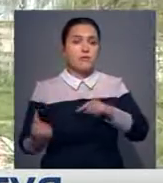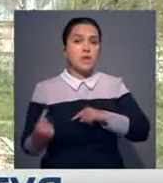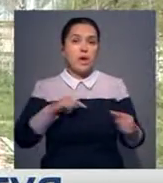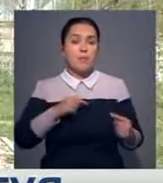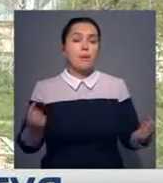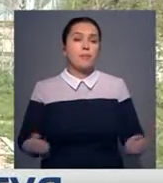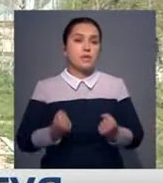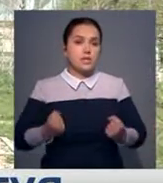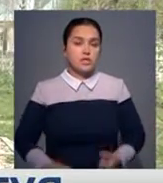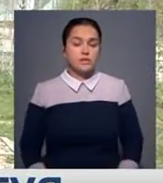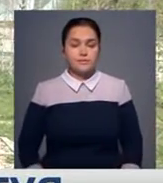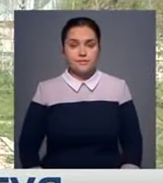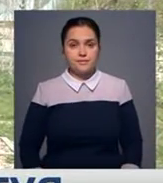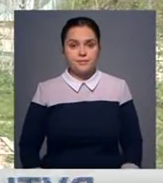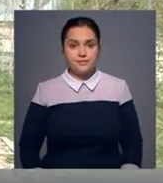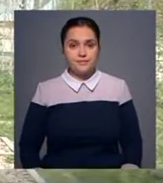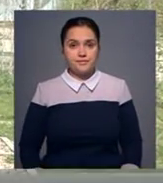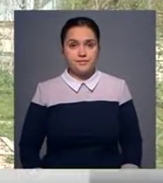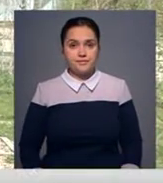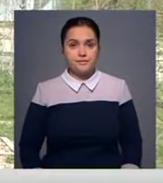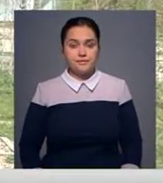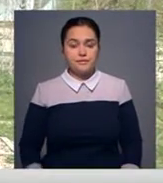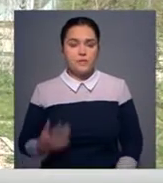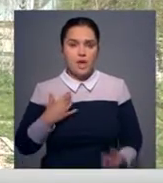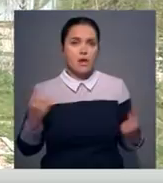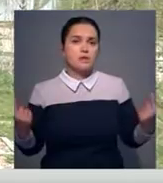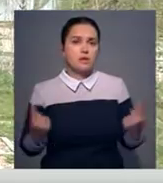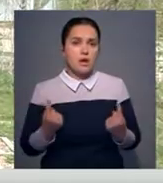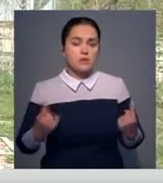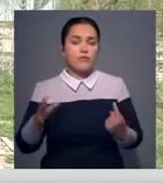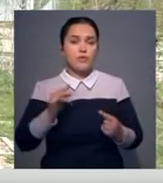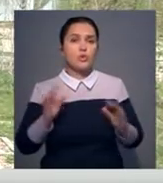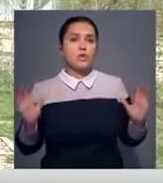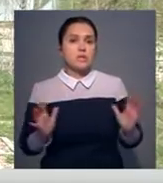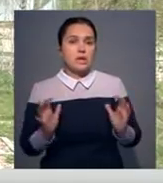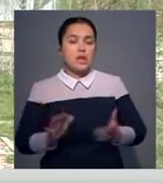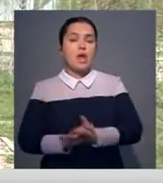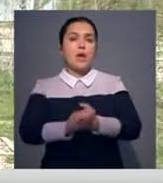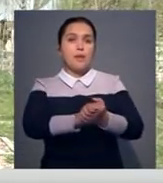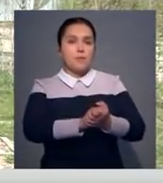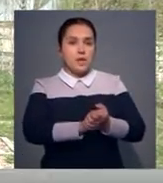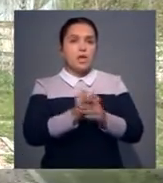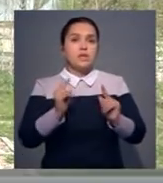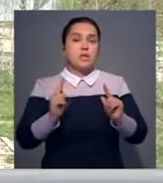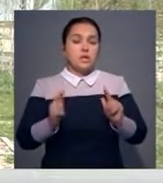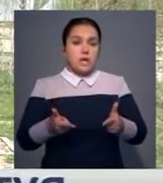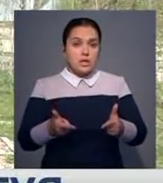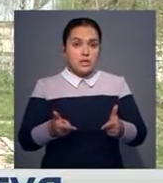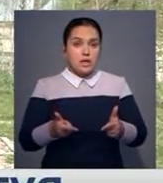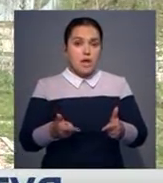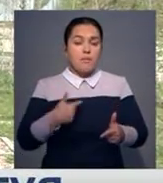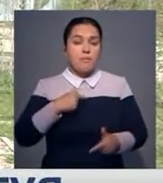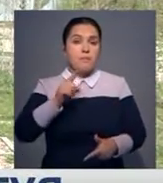взаимоподдержки. Все традиции имеют единое содержание, направленное на сохранение мира и согласия. Мы,